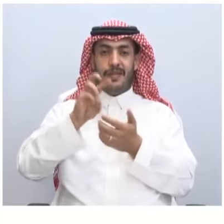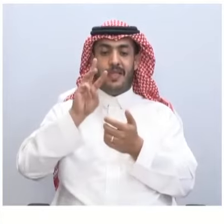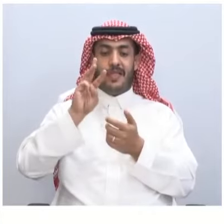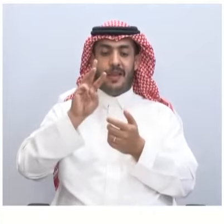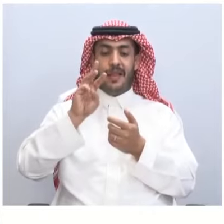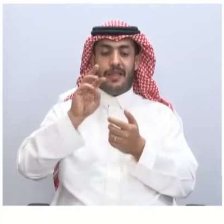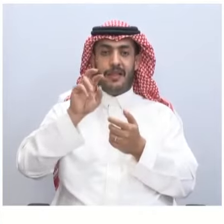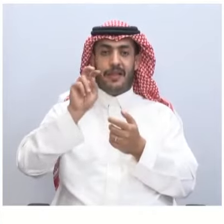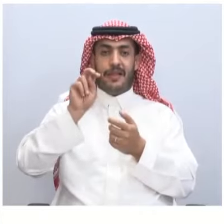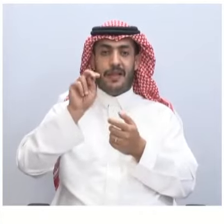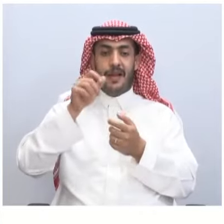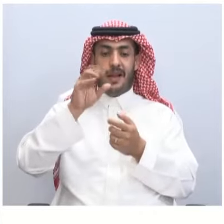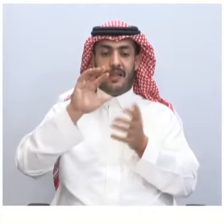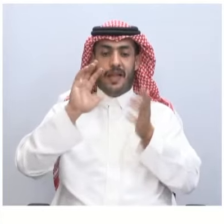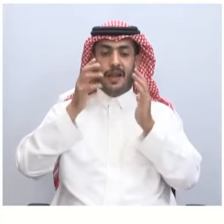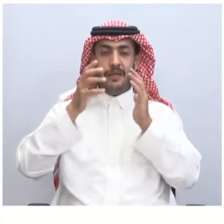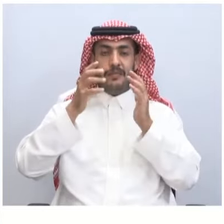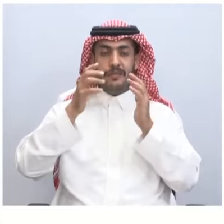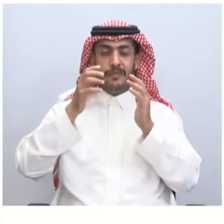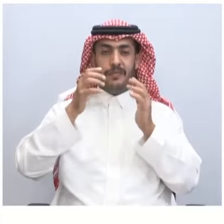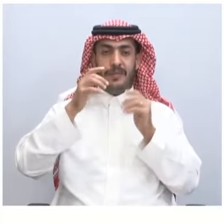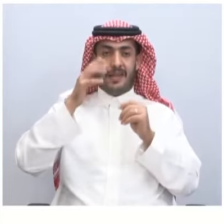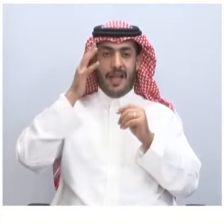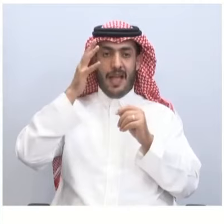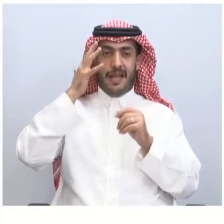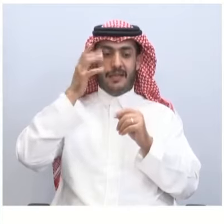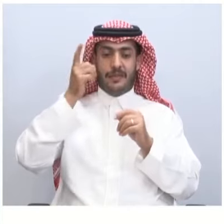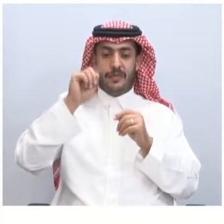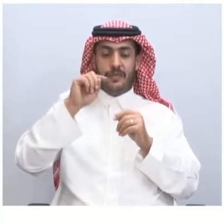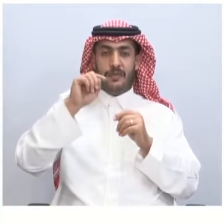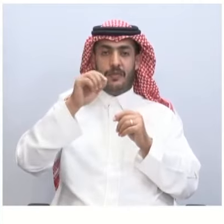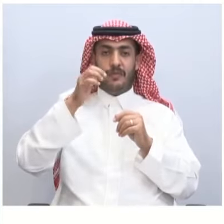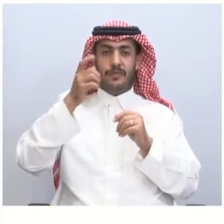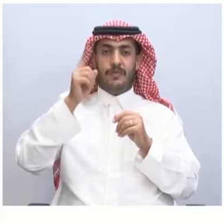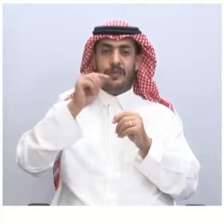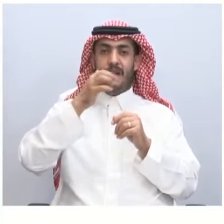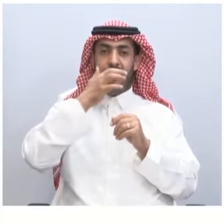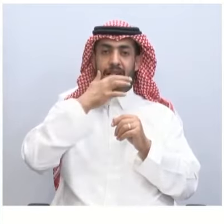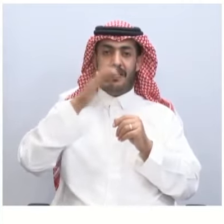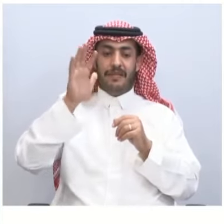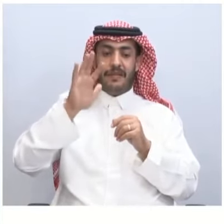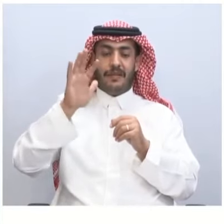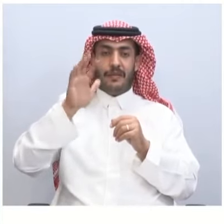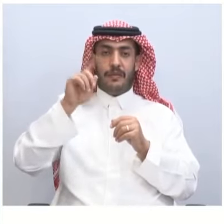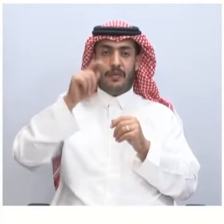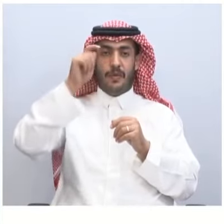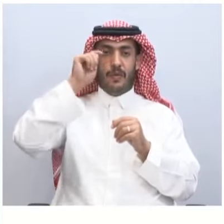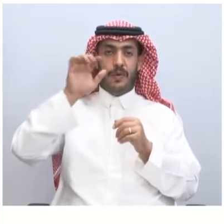ثلاث من قارات العالم اسيا وافريقيا